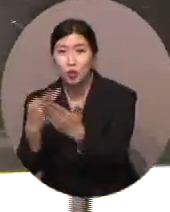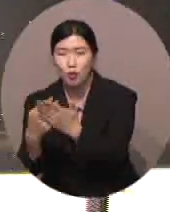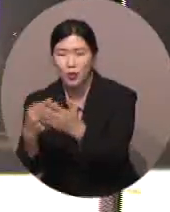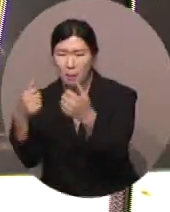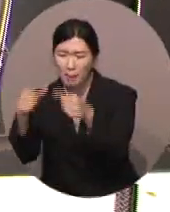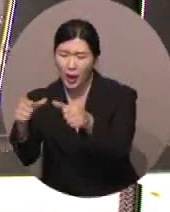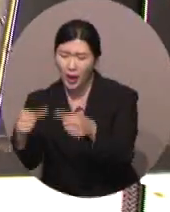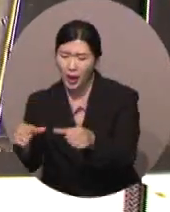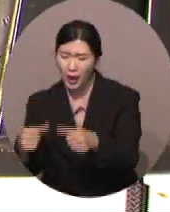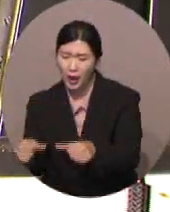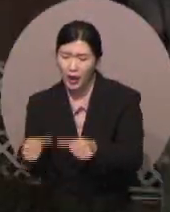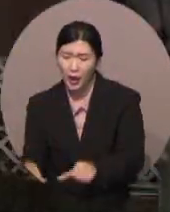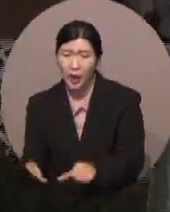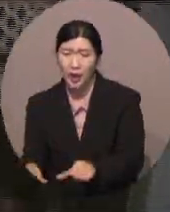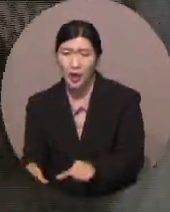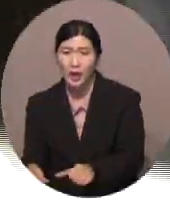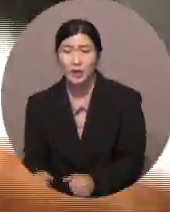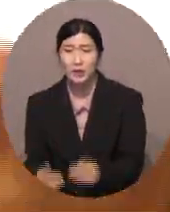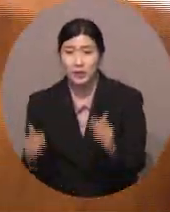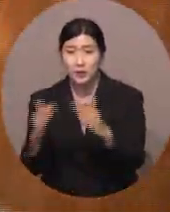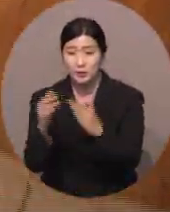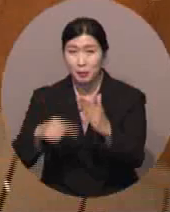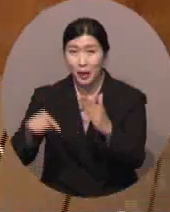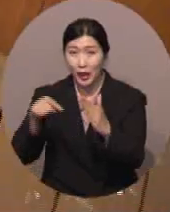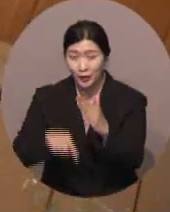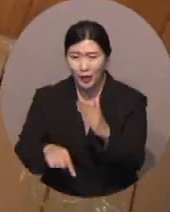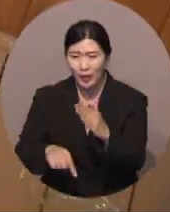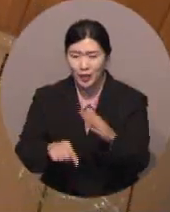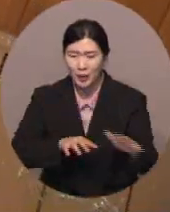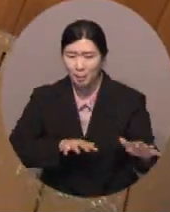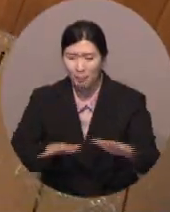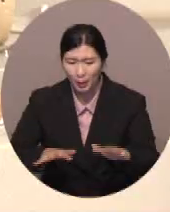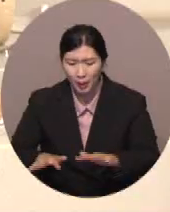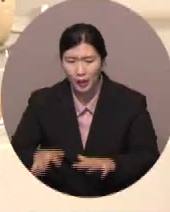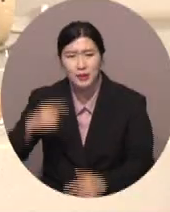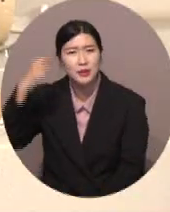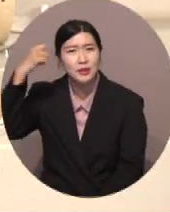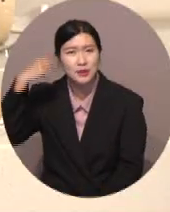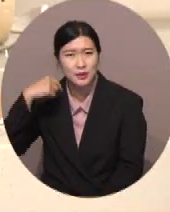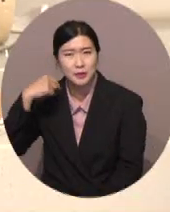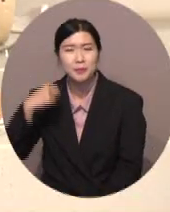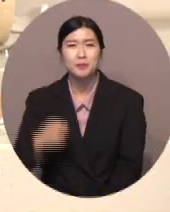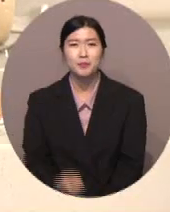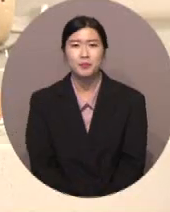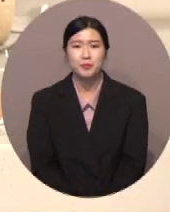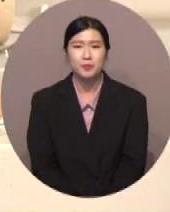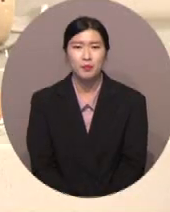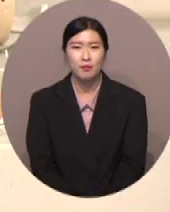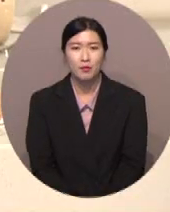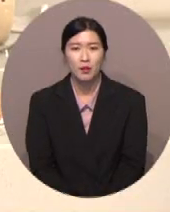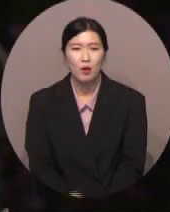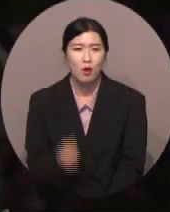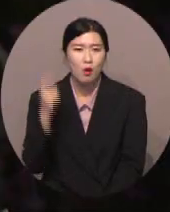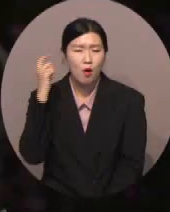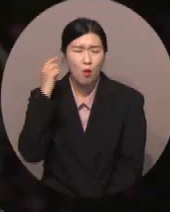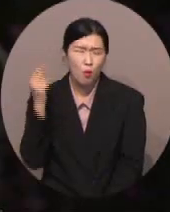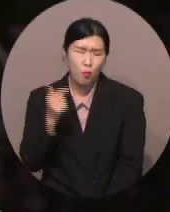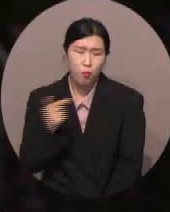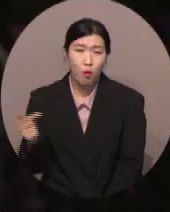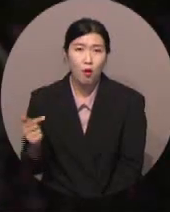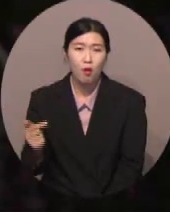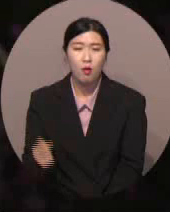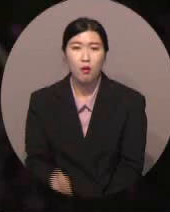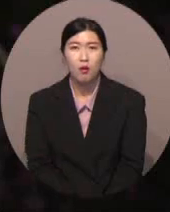유리창은 모조리 박살났고 내부 벽이 깨지며 집기들도 쏟아져 내렸습니다. 폭발음이